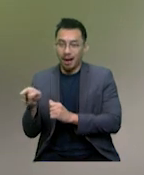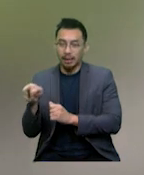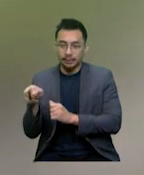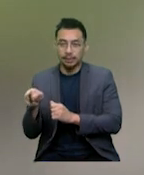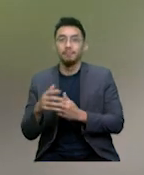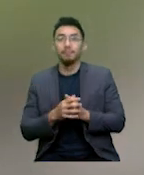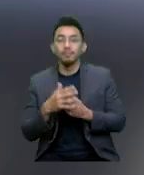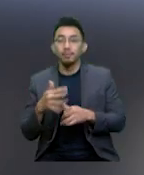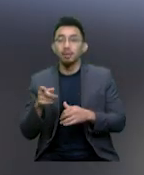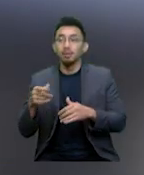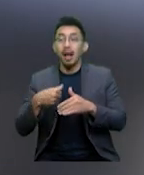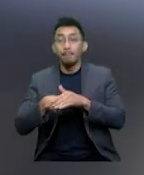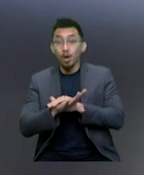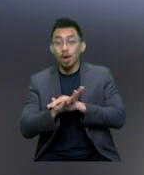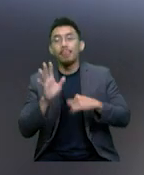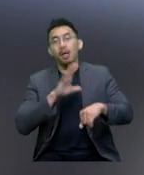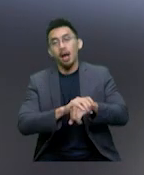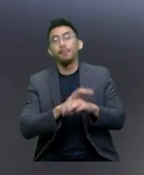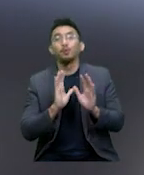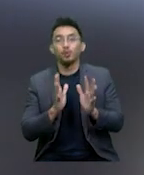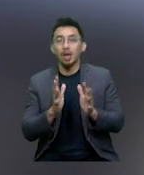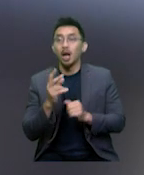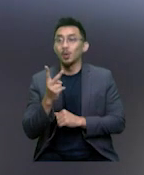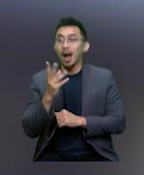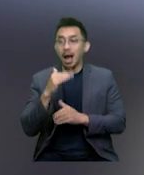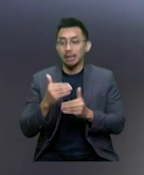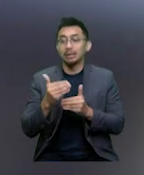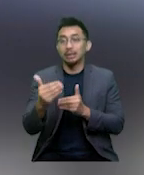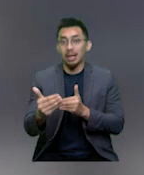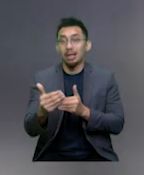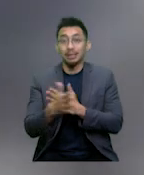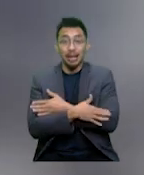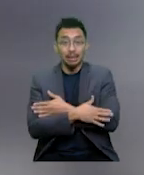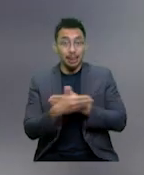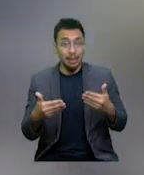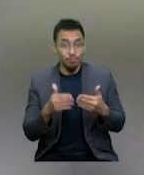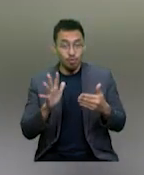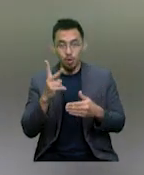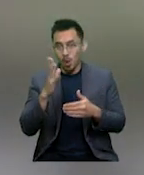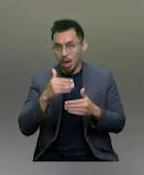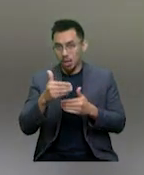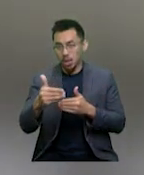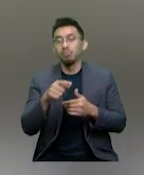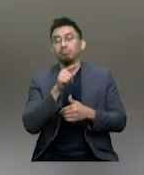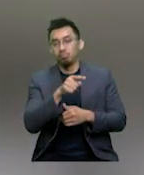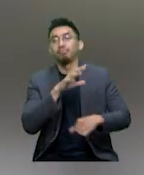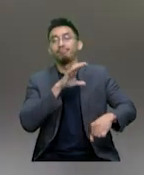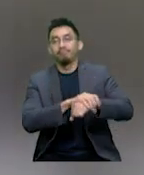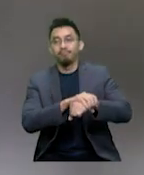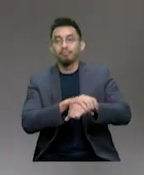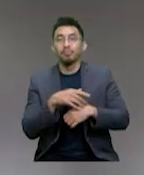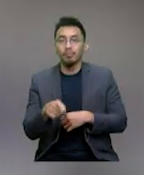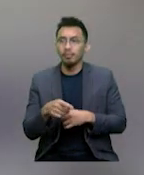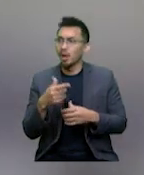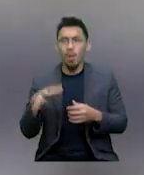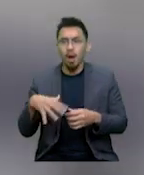di Tokyo 2 hari setelah jasad korban ditemukan. Sebelum ditemukan tewas selama 5 hari, korban tak bisa dihubungi. Terakhir korban kontak dengan